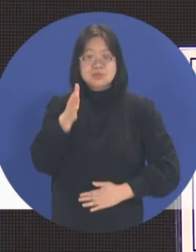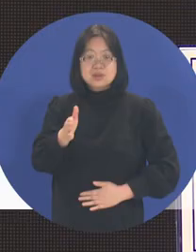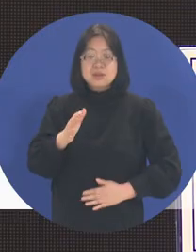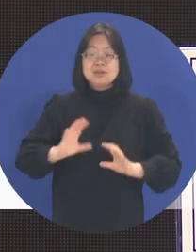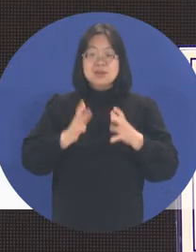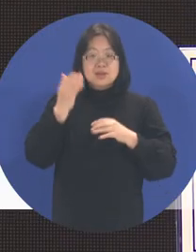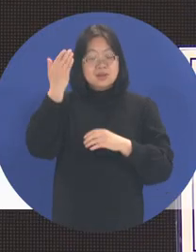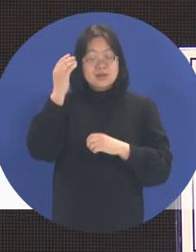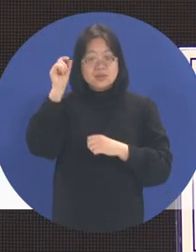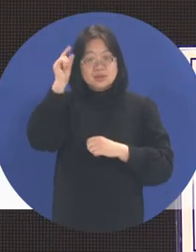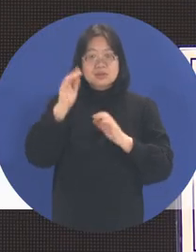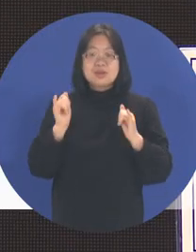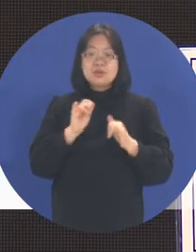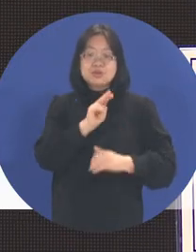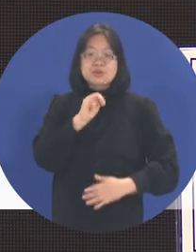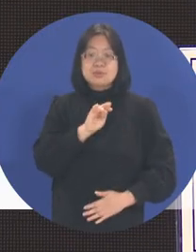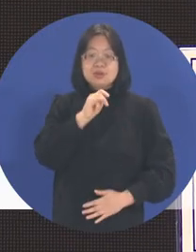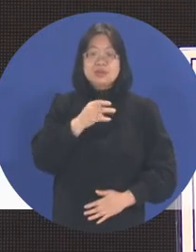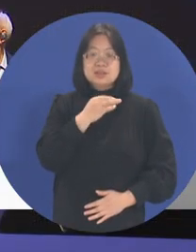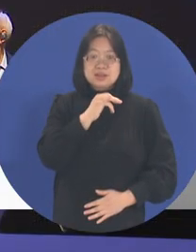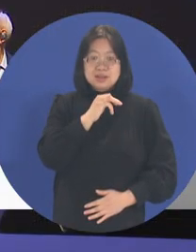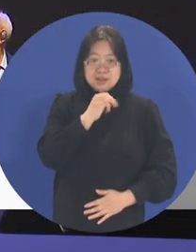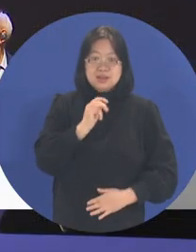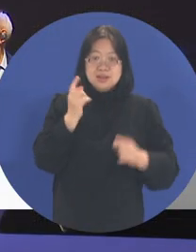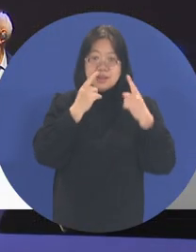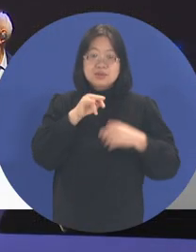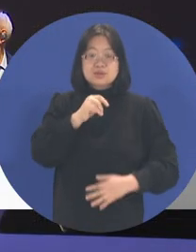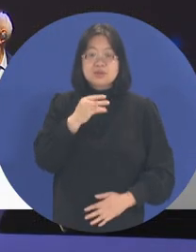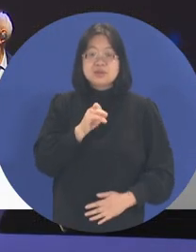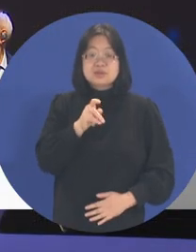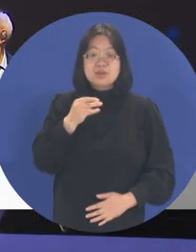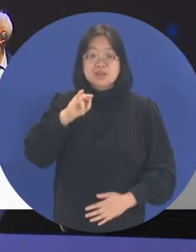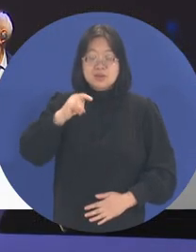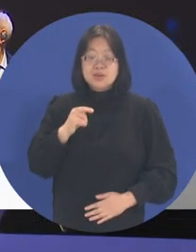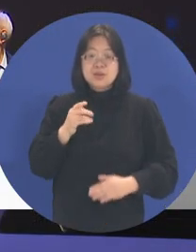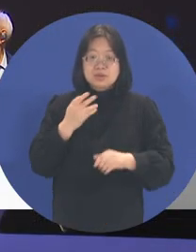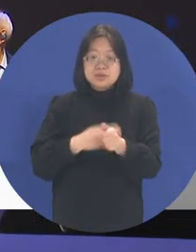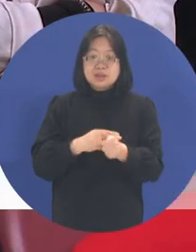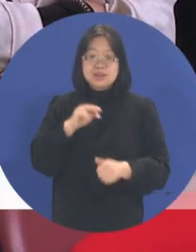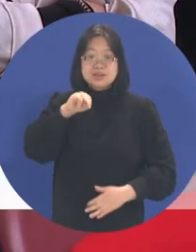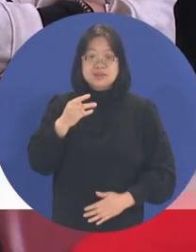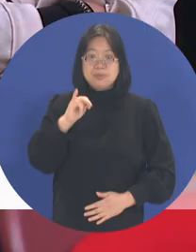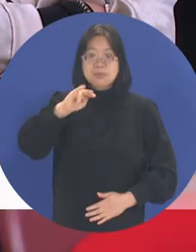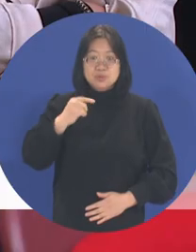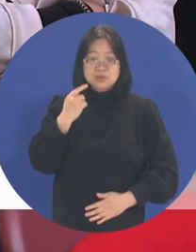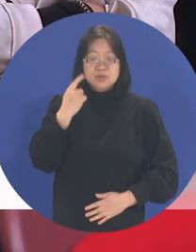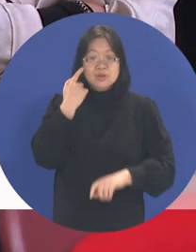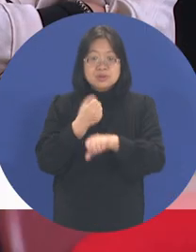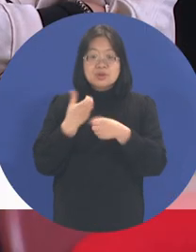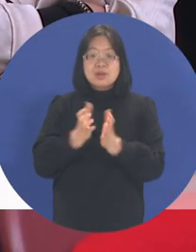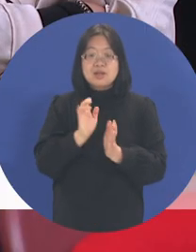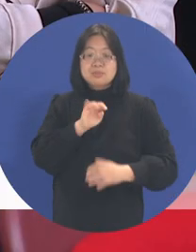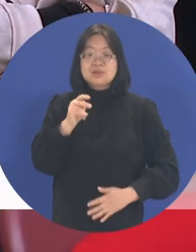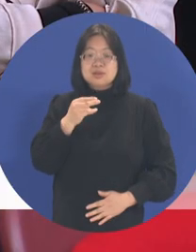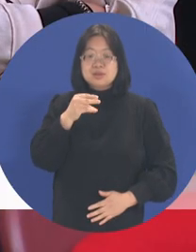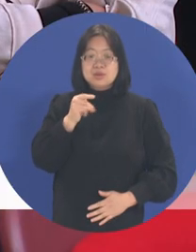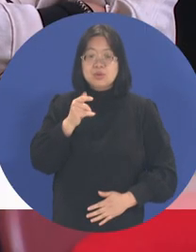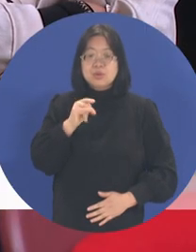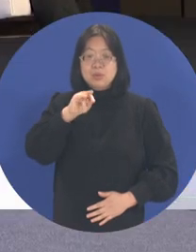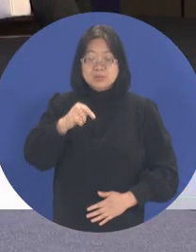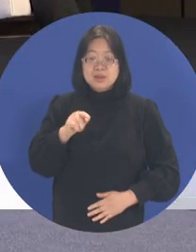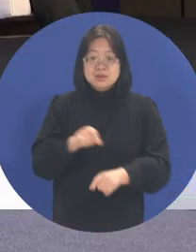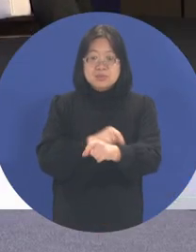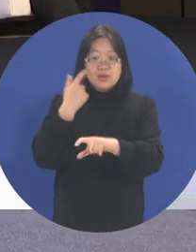세계 석학인 UC 버클리대 스튜어트 러셀 교수, 스탠포드 AI 연구소의 피터 노빅 특별연구원,